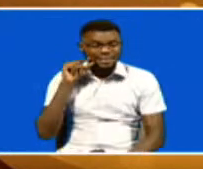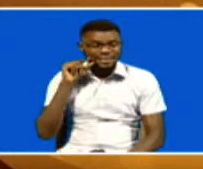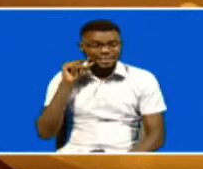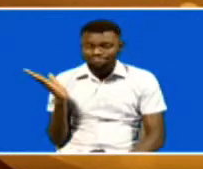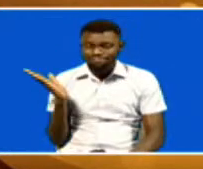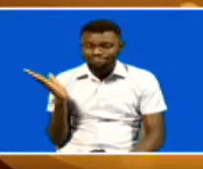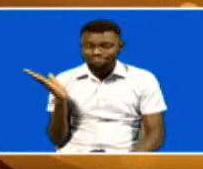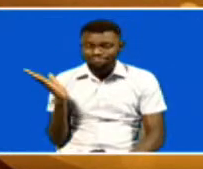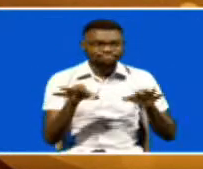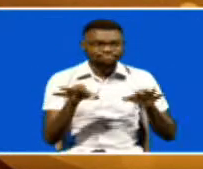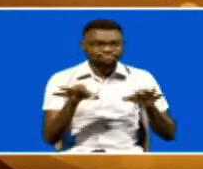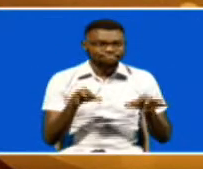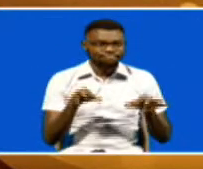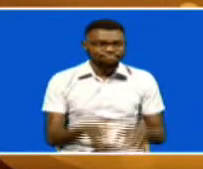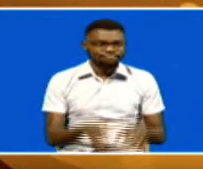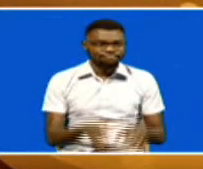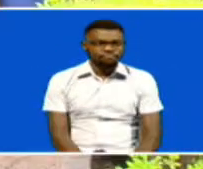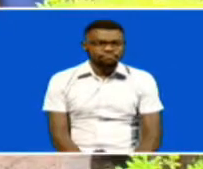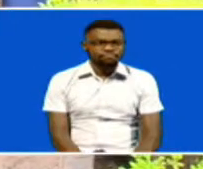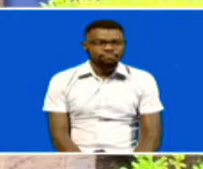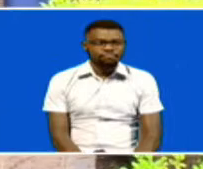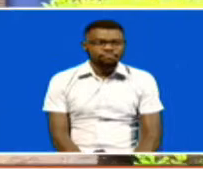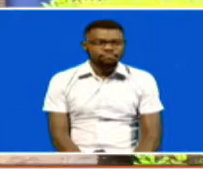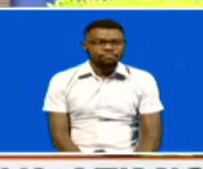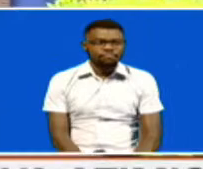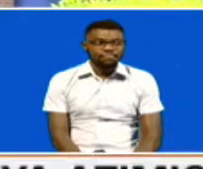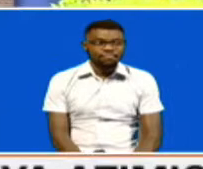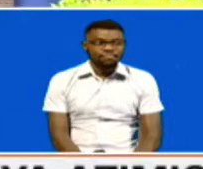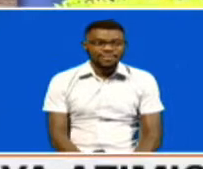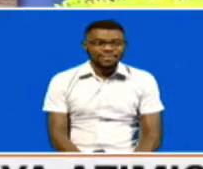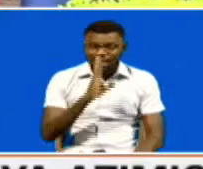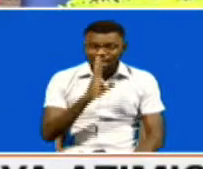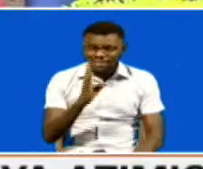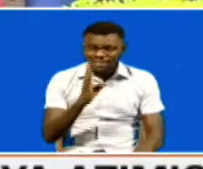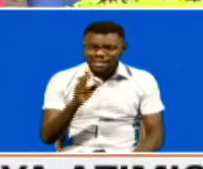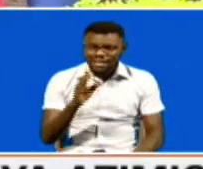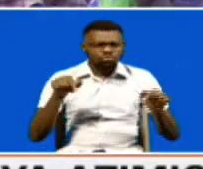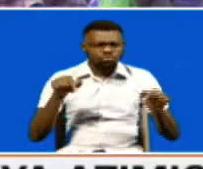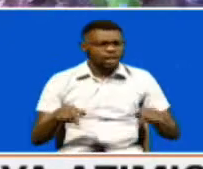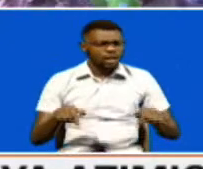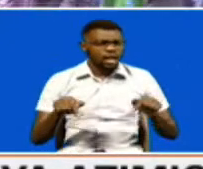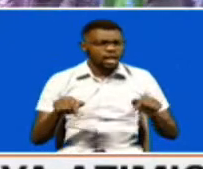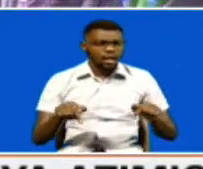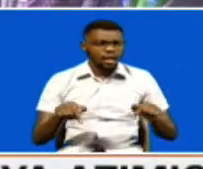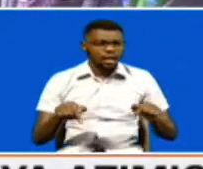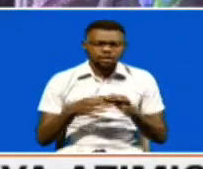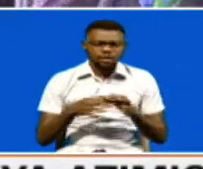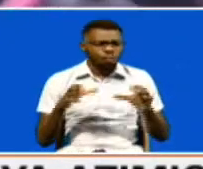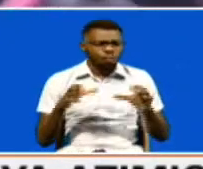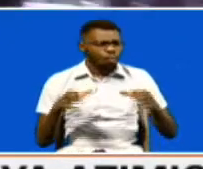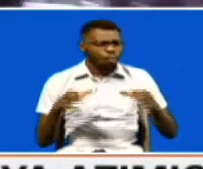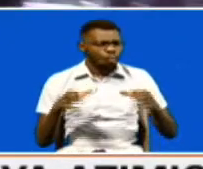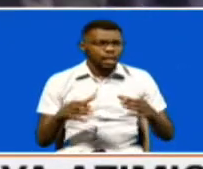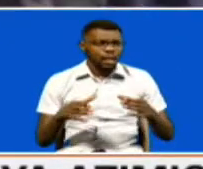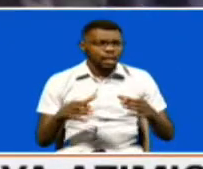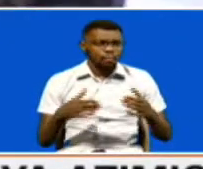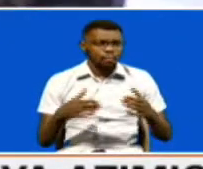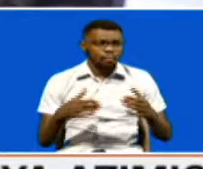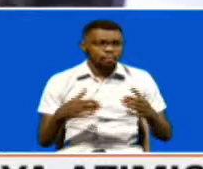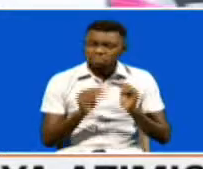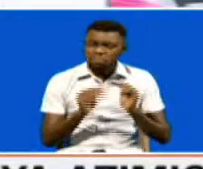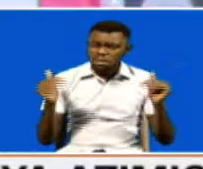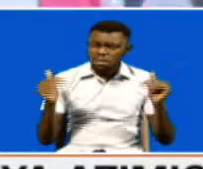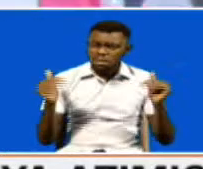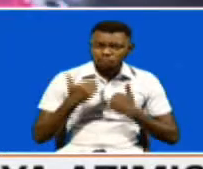anaarifu zaidi. Siku ya Jumapili ilikuwa pigo kubwa kwa muungano wa Azimio la Umoja baada ya